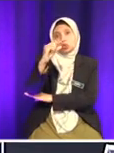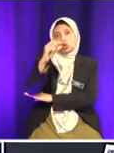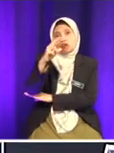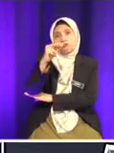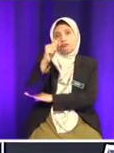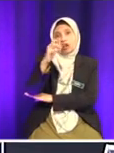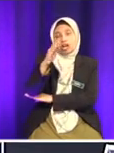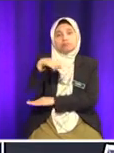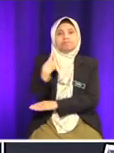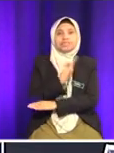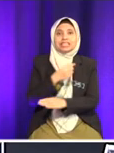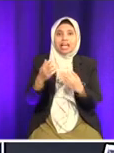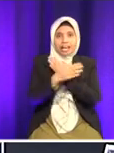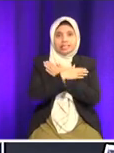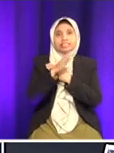sebentar